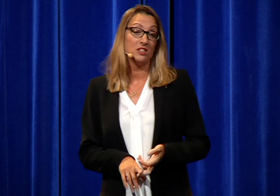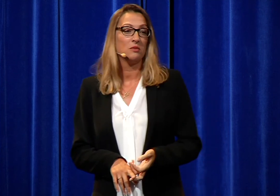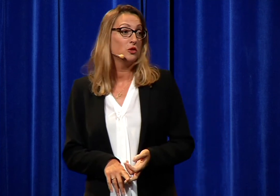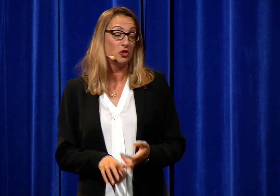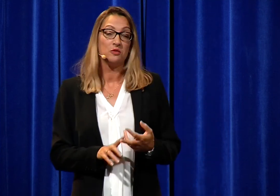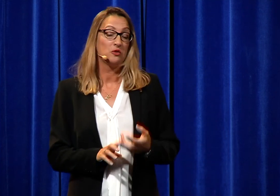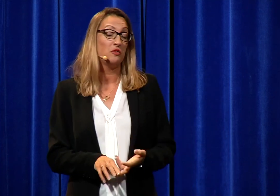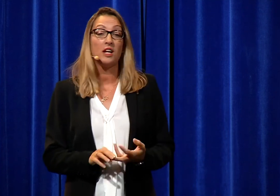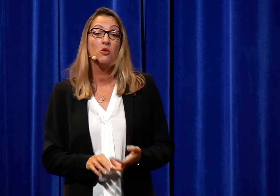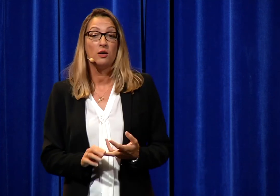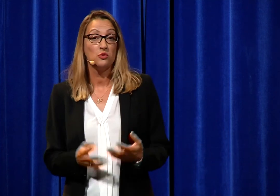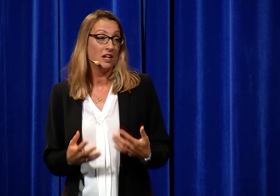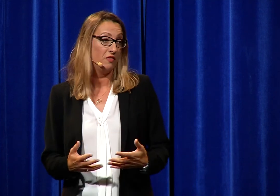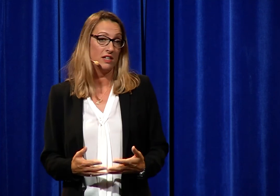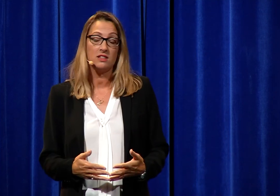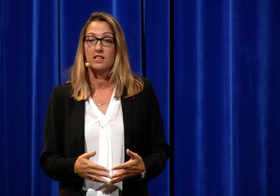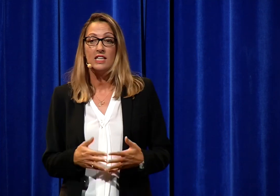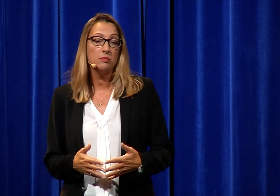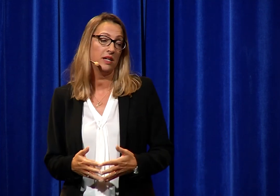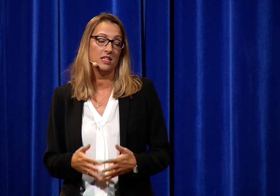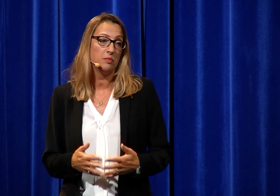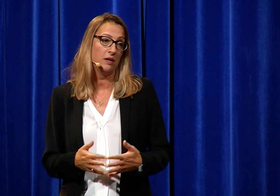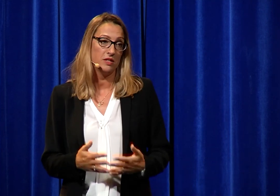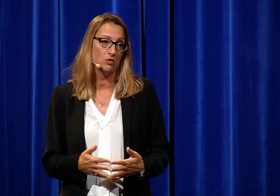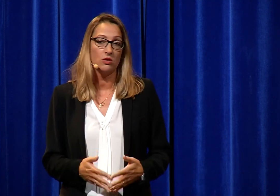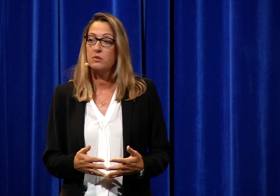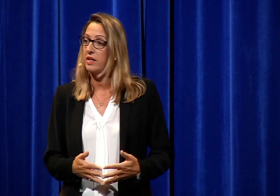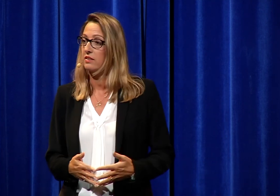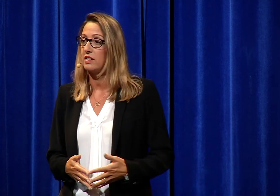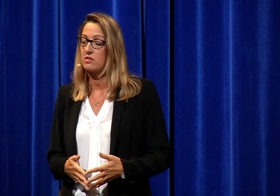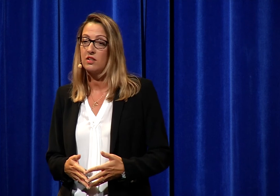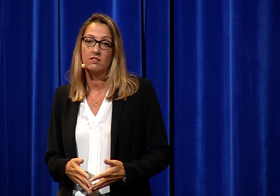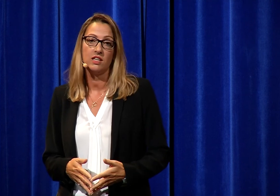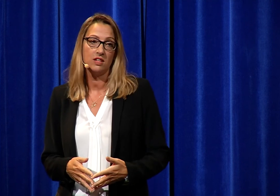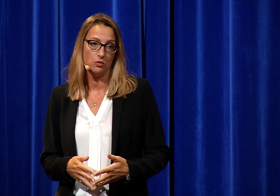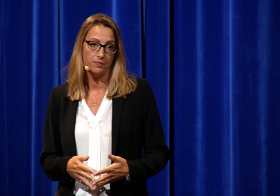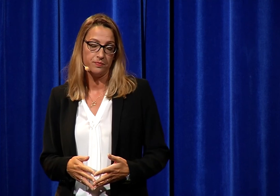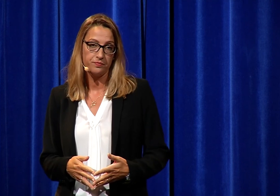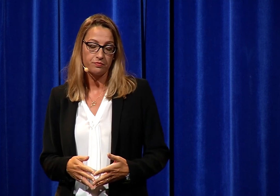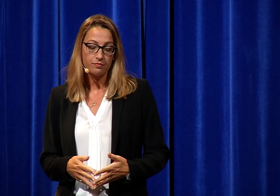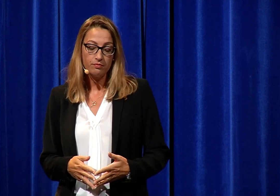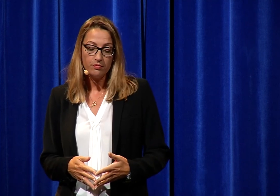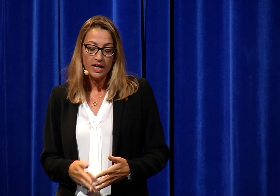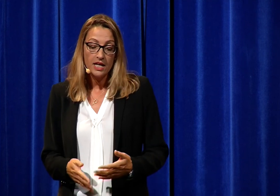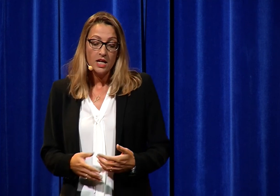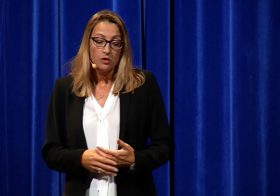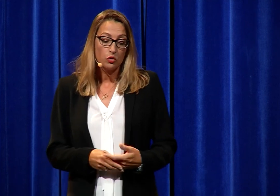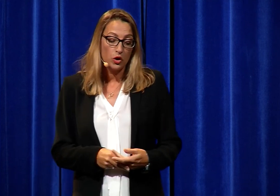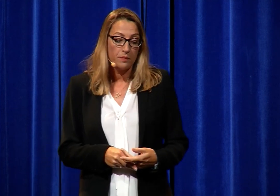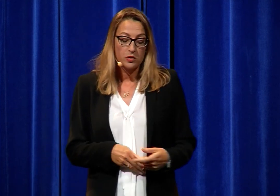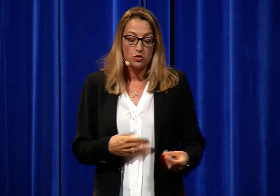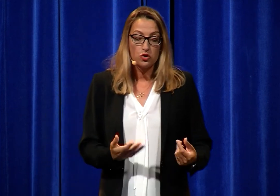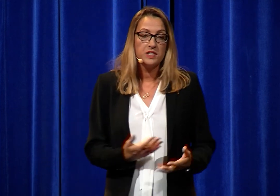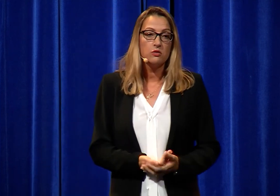Et troisièmement, je me suis vraiment amusée à le faire. C'était hyper, hyper passionnant, hyper intéressant de travailler avec eux.